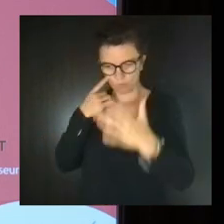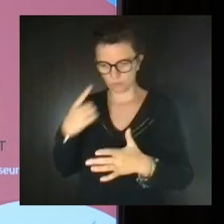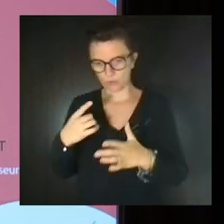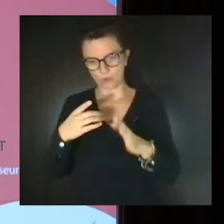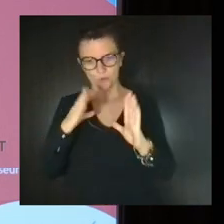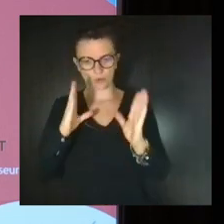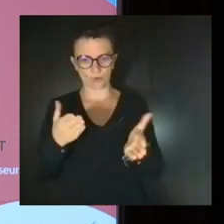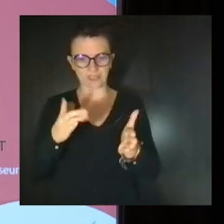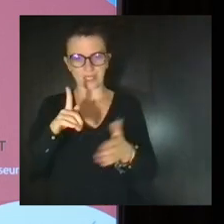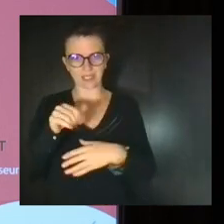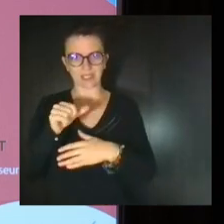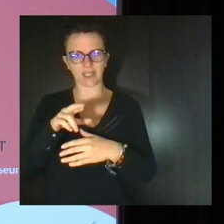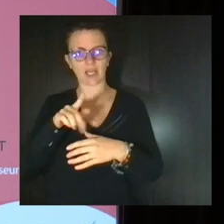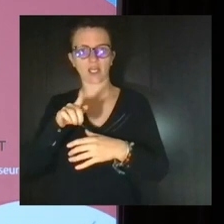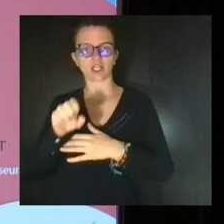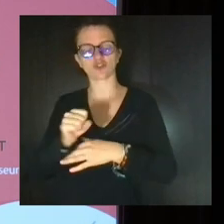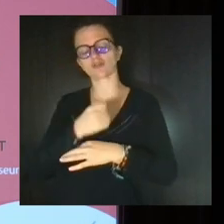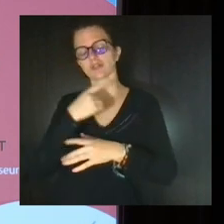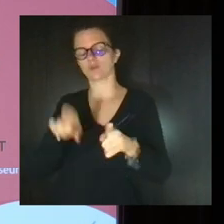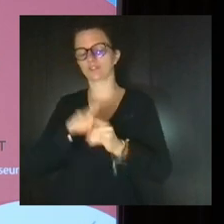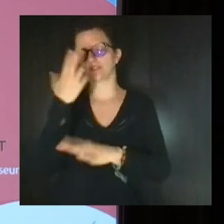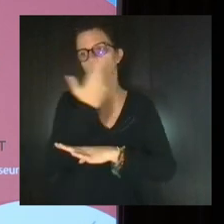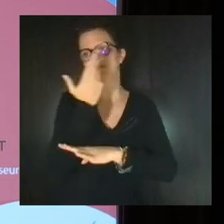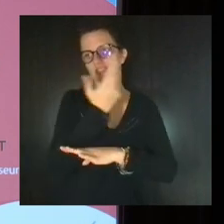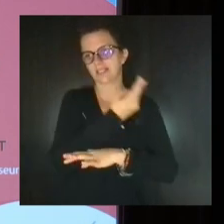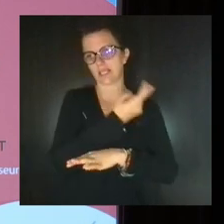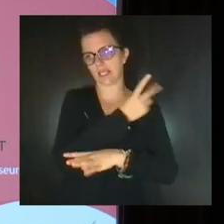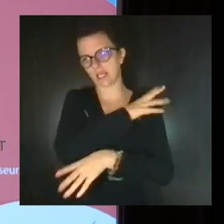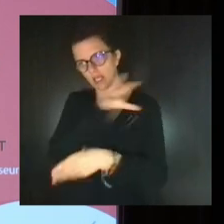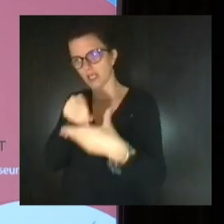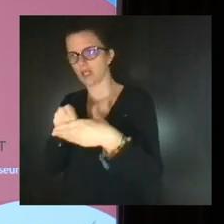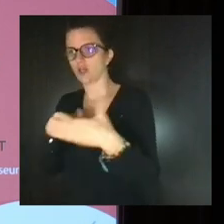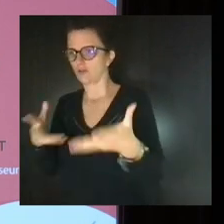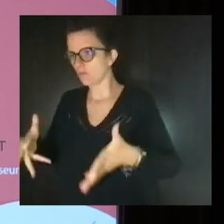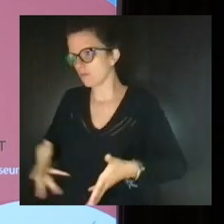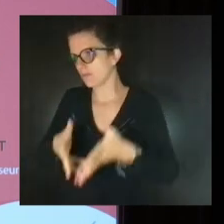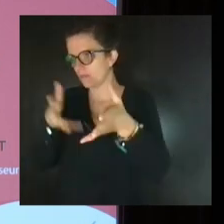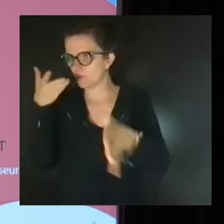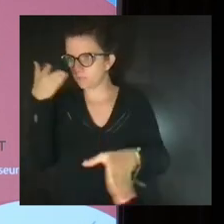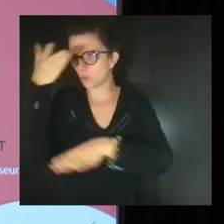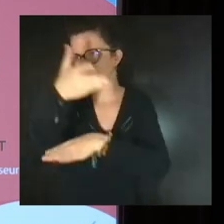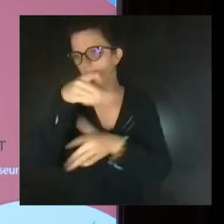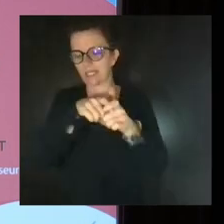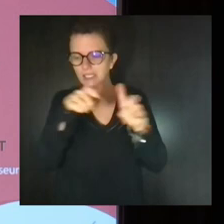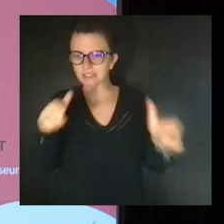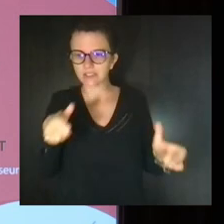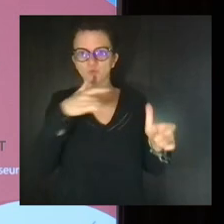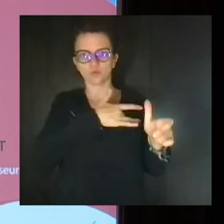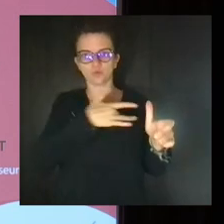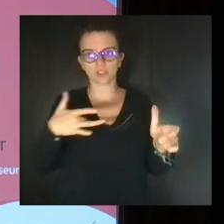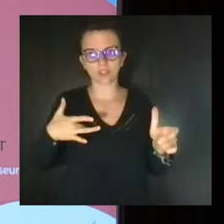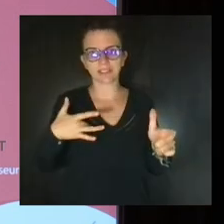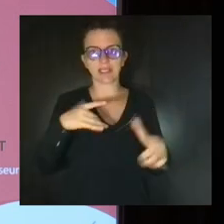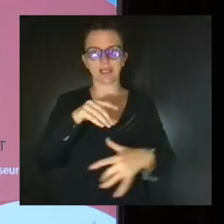pour les deux universités associées un très grand projet d'institut de santé